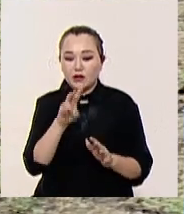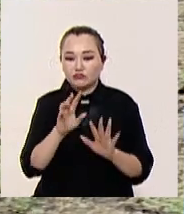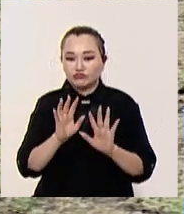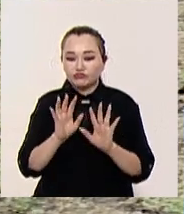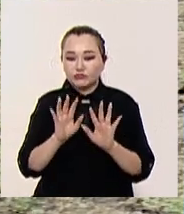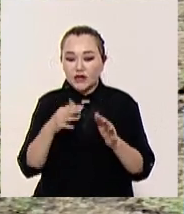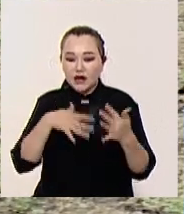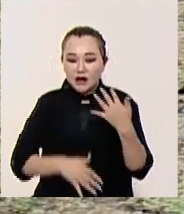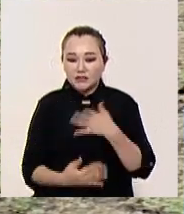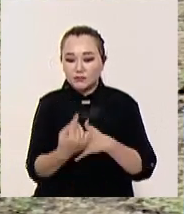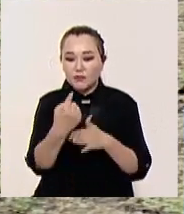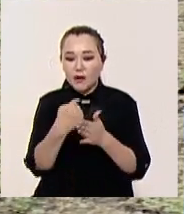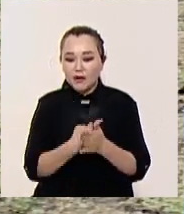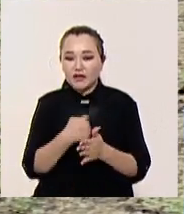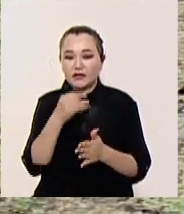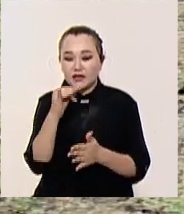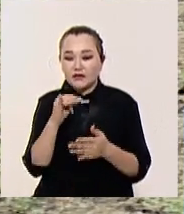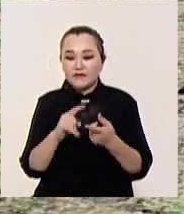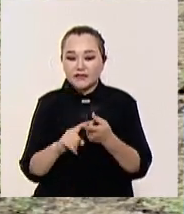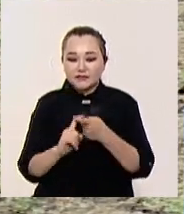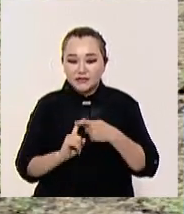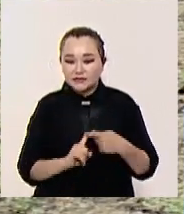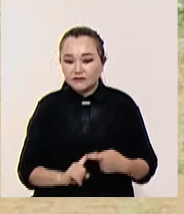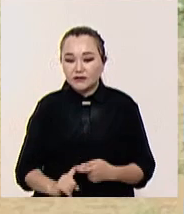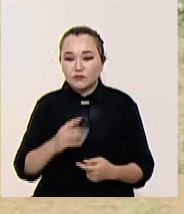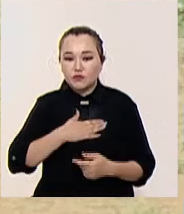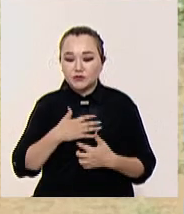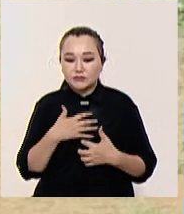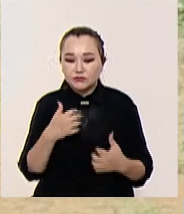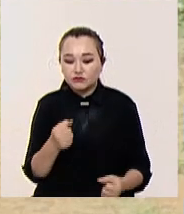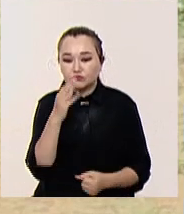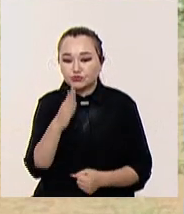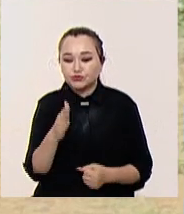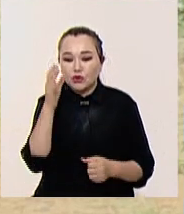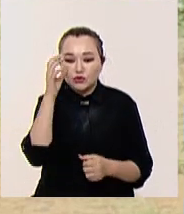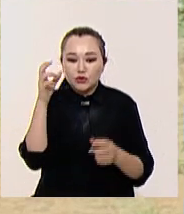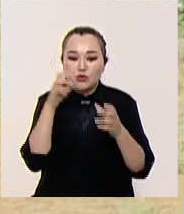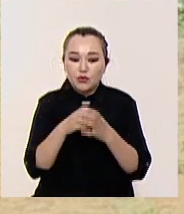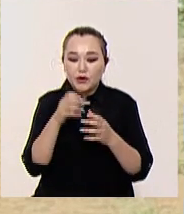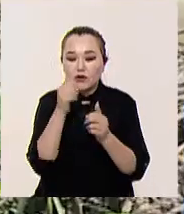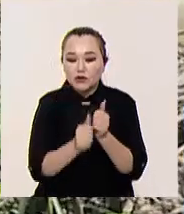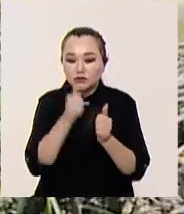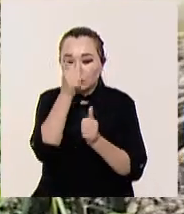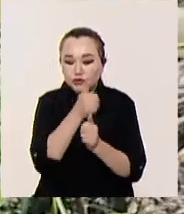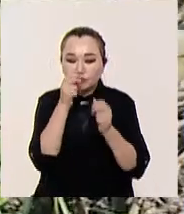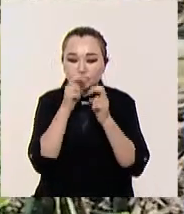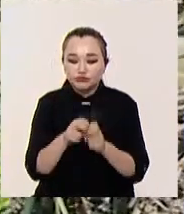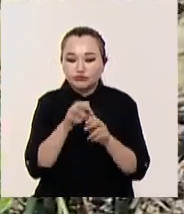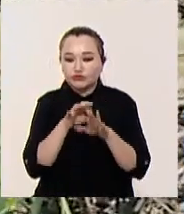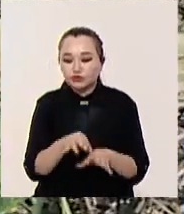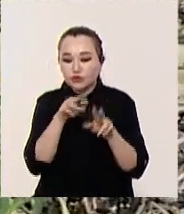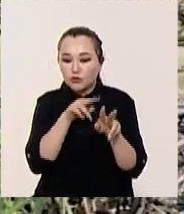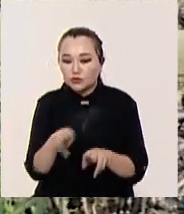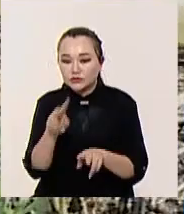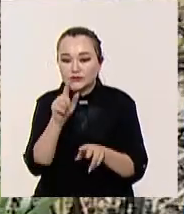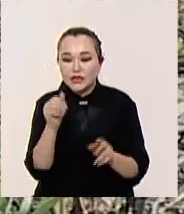наш организм и, соответственно, воздействует на наше здоровье. Научная группа ежегодно проводит ртутный мониторинг. Ведутся наблюдения за